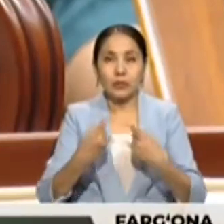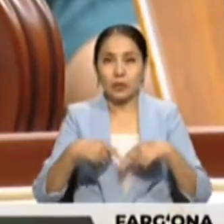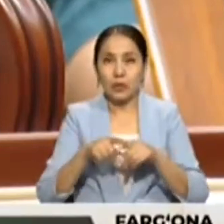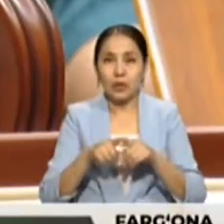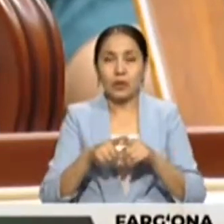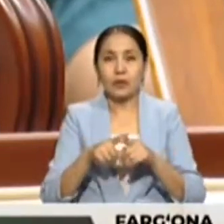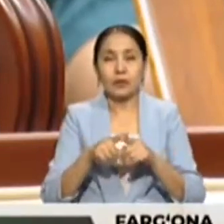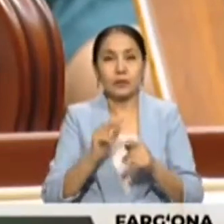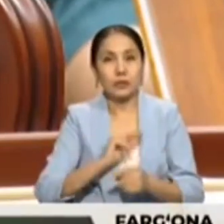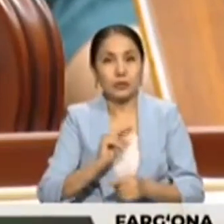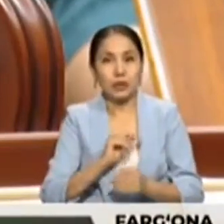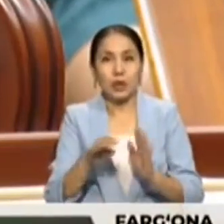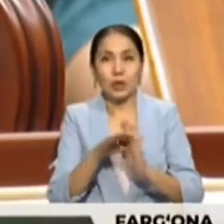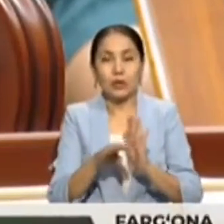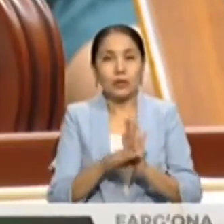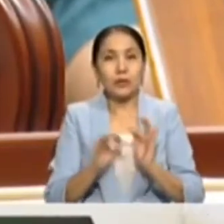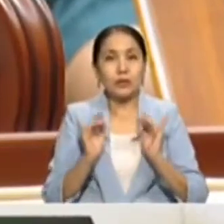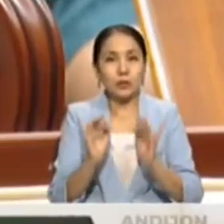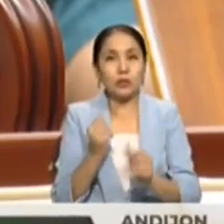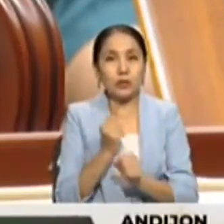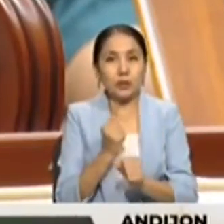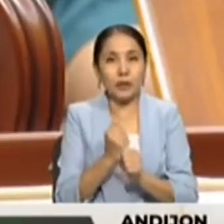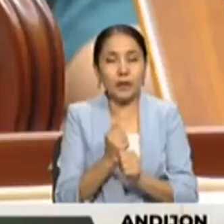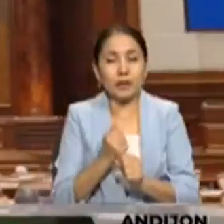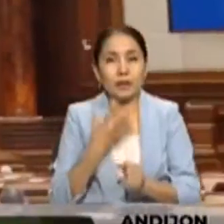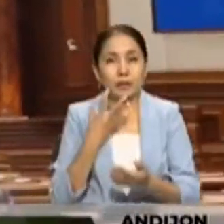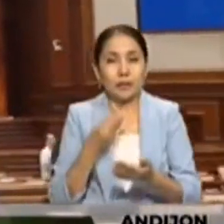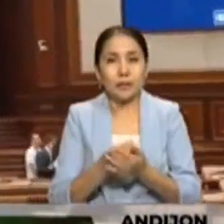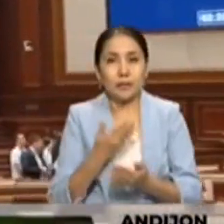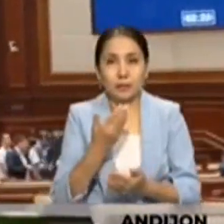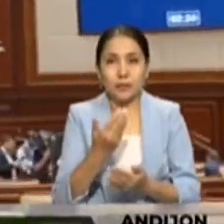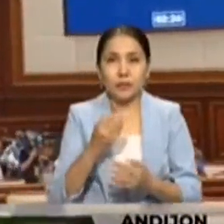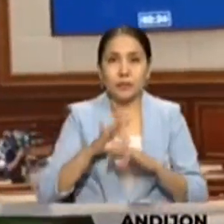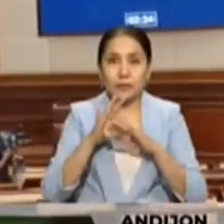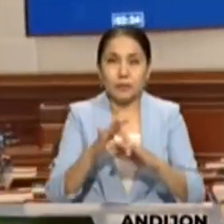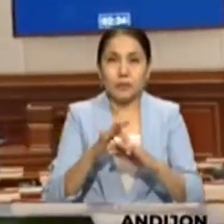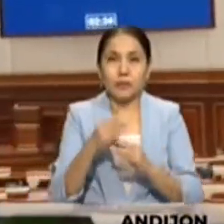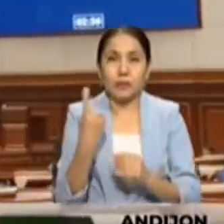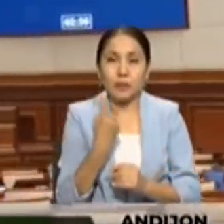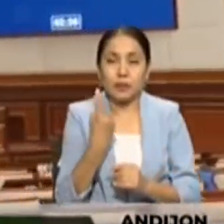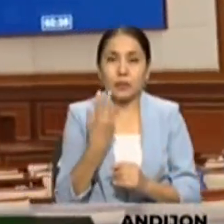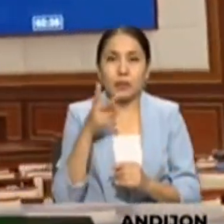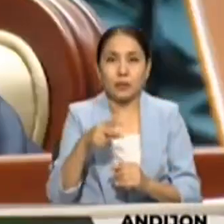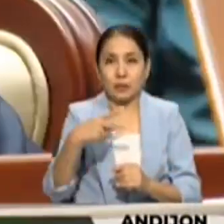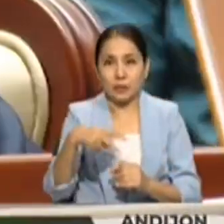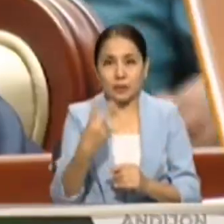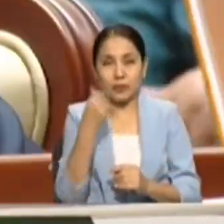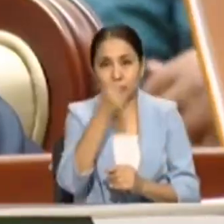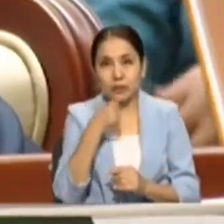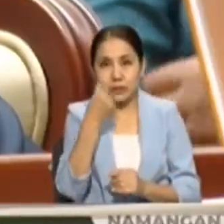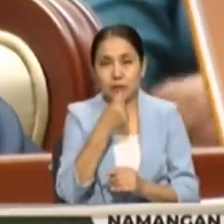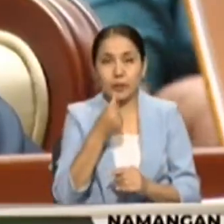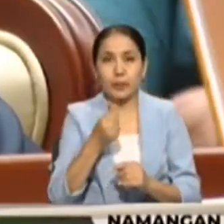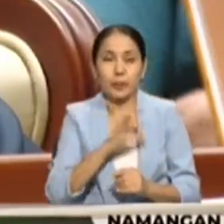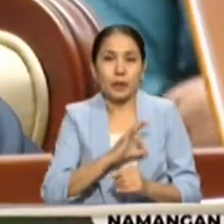va tashkilotlar ro'yxati va ularning vakolatlarini aniq chegarasi belgilab qo'yilmoqda. Birgina 2022-yilda